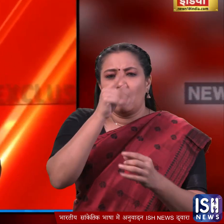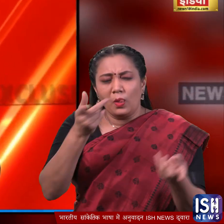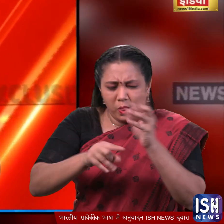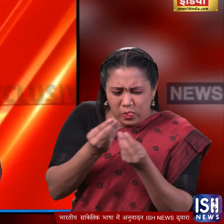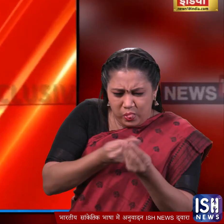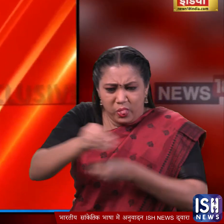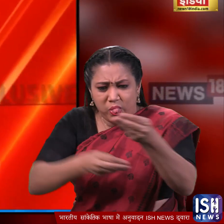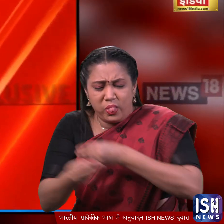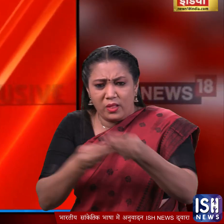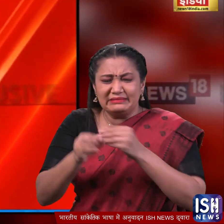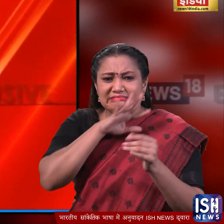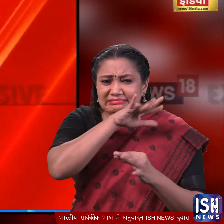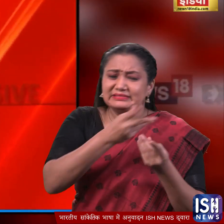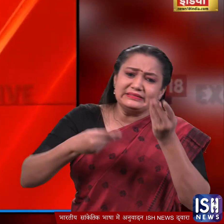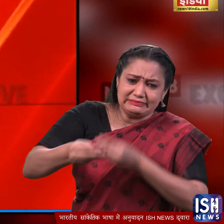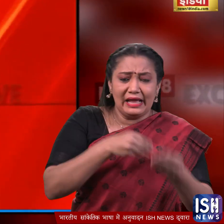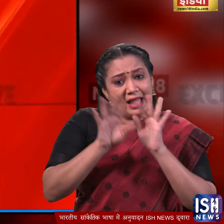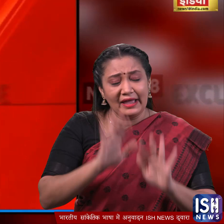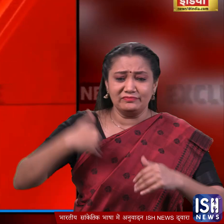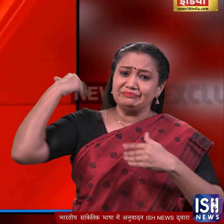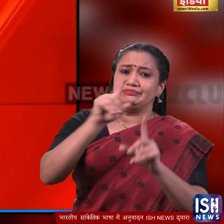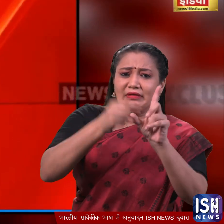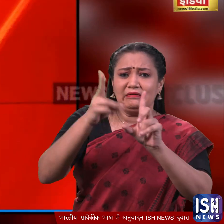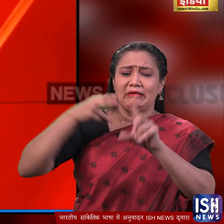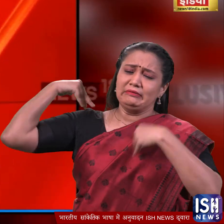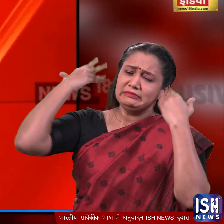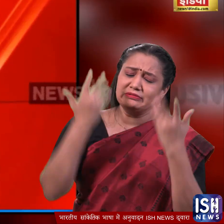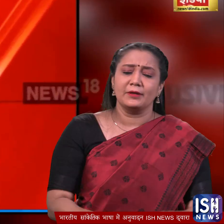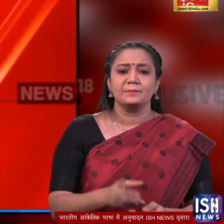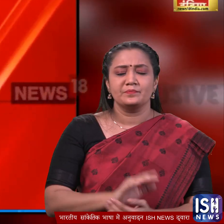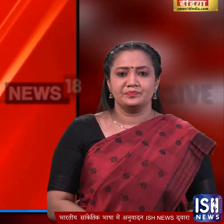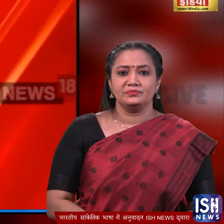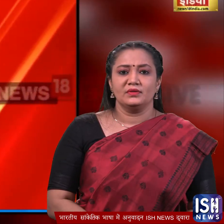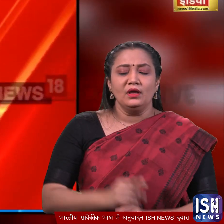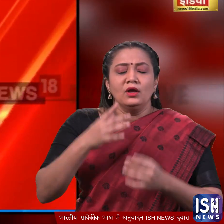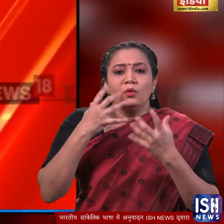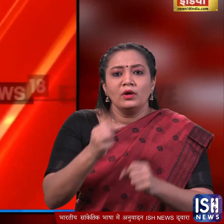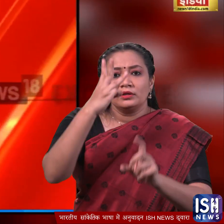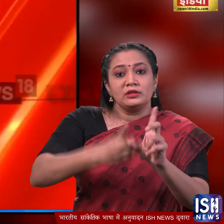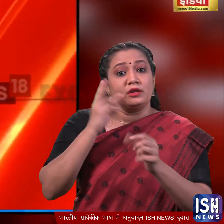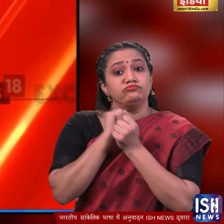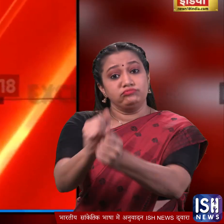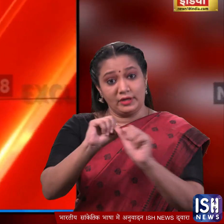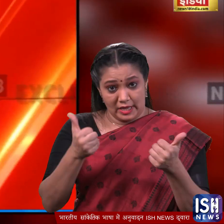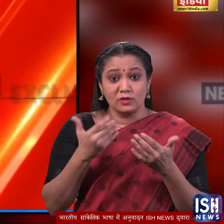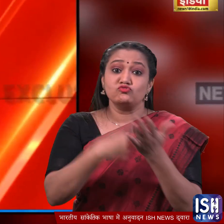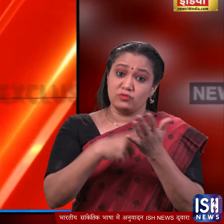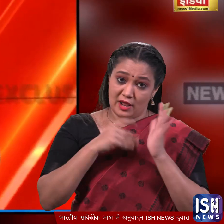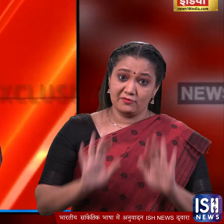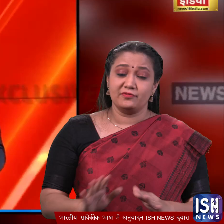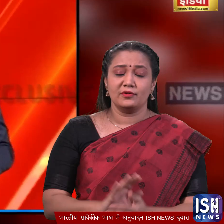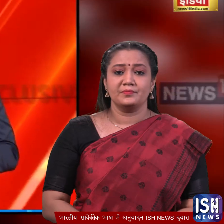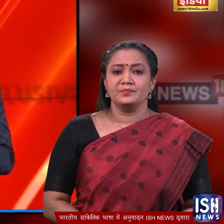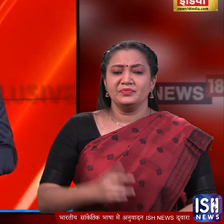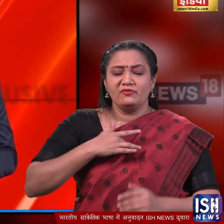का धंधा भी बढ़ जाता है, और ये दशकों से हो रहा है, जिसकी वजह यह है कि मिलावट करने वालों को ज्यादा से ज्यादा 3 साल कैद की सजा देने का कानून